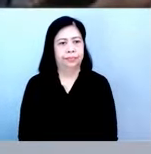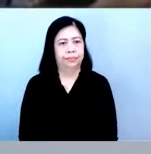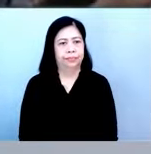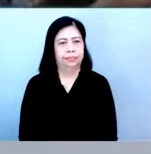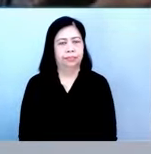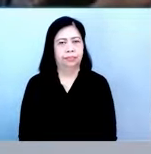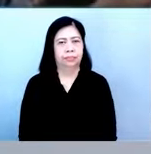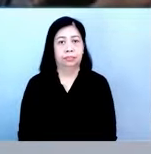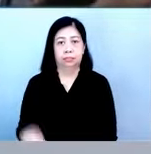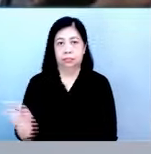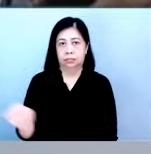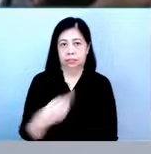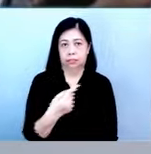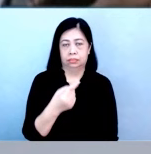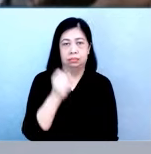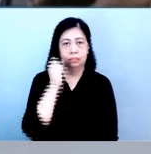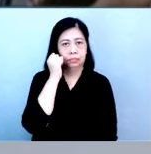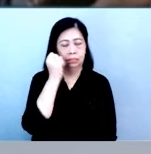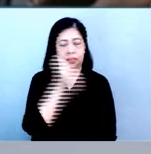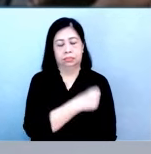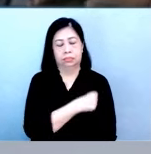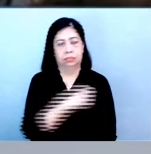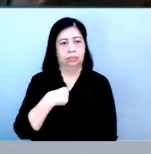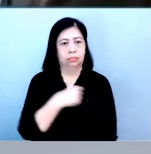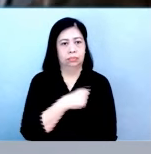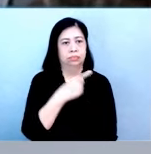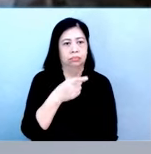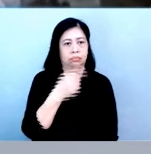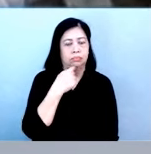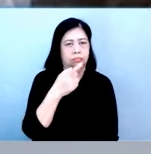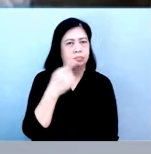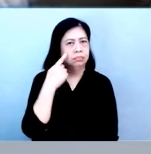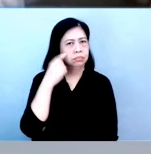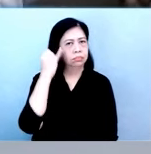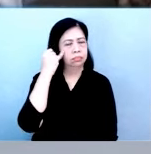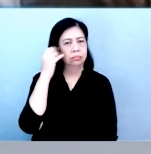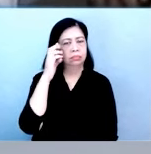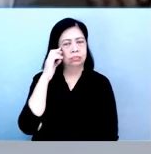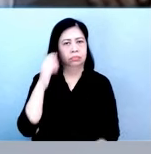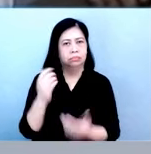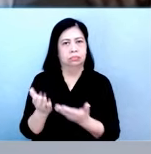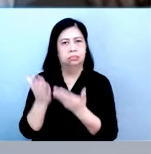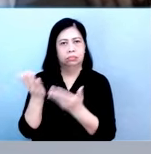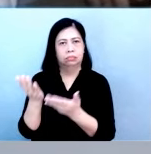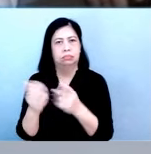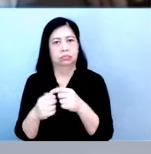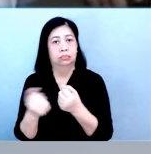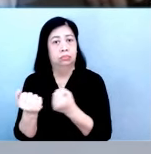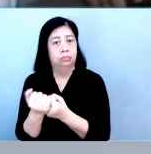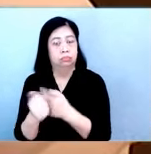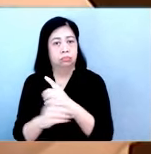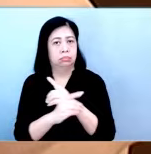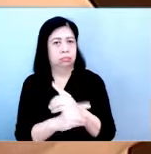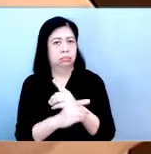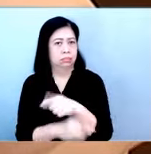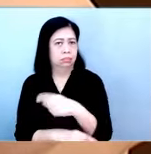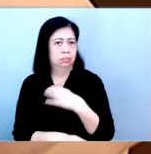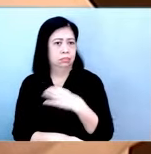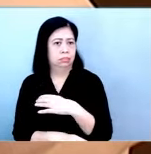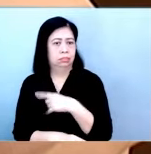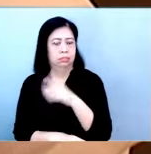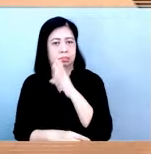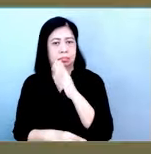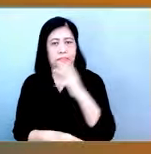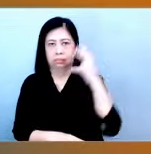Insulto sa Senado. Ganito nakikita ni Senador Jinggoy Estrada ang inadopt na resolusyon ng suporta at pagtatanggol ng Kamara kay House Speaker